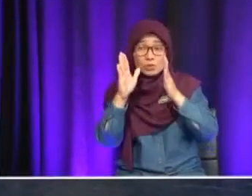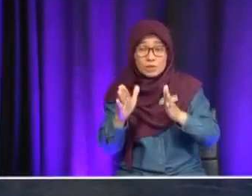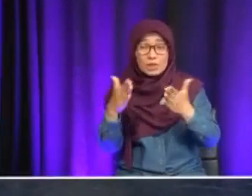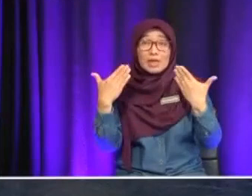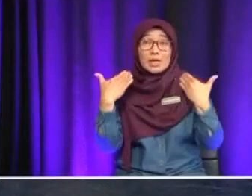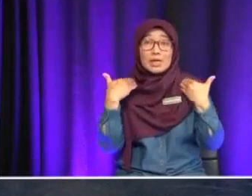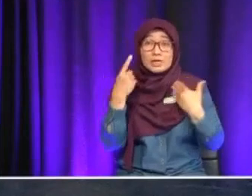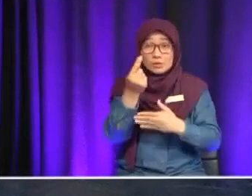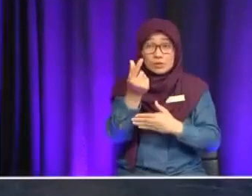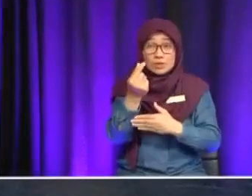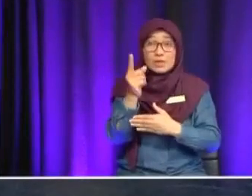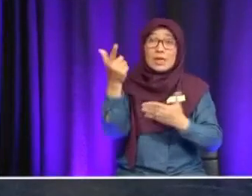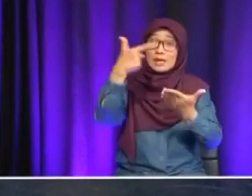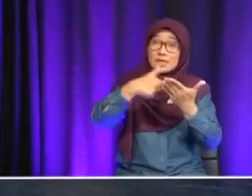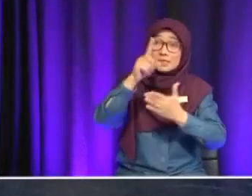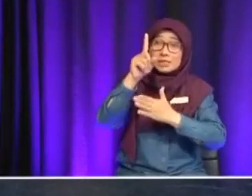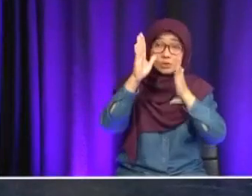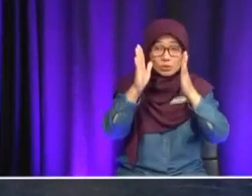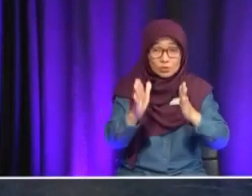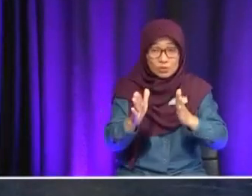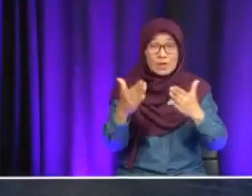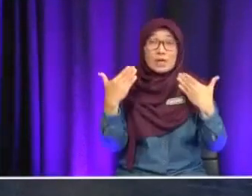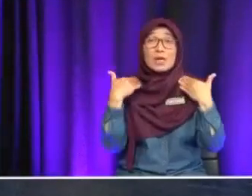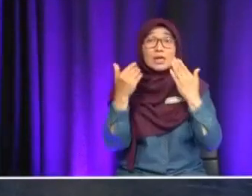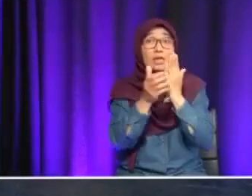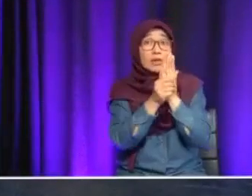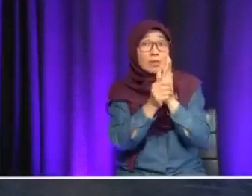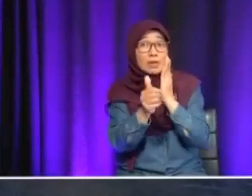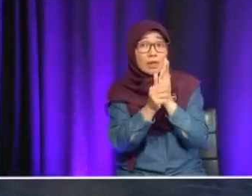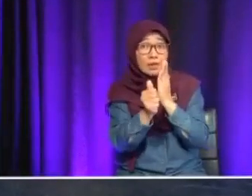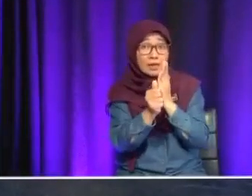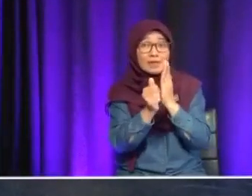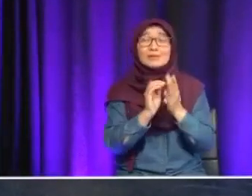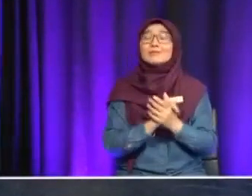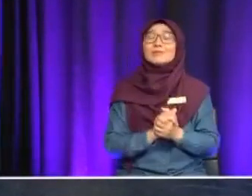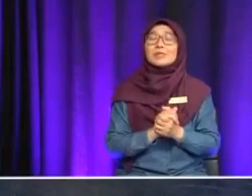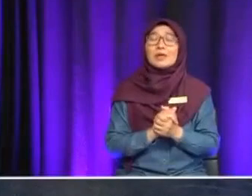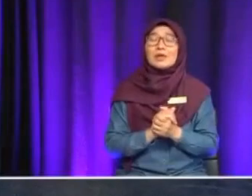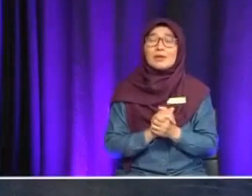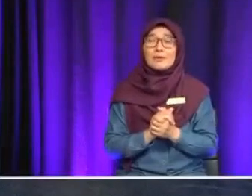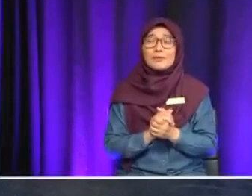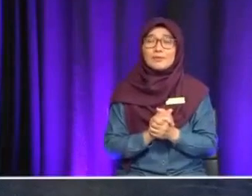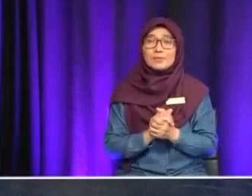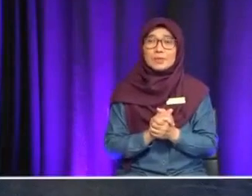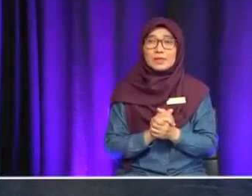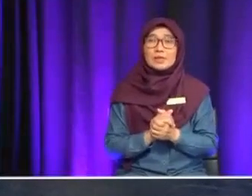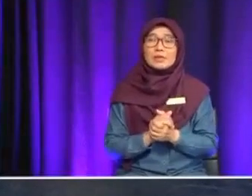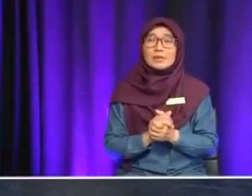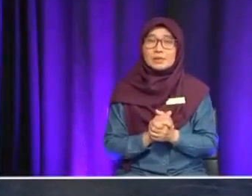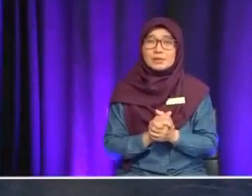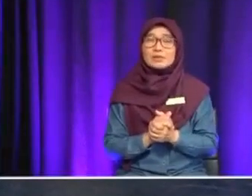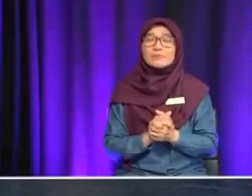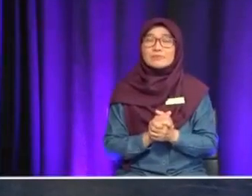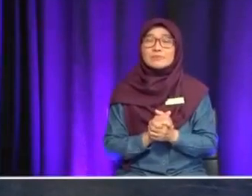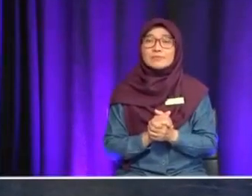sama sebagai pemberi dan orang kata pemaju ataupun pengusaha perniagaan tersebut.